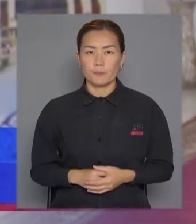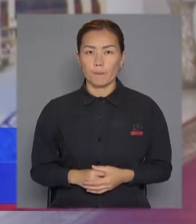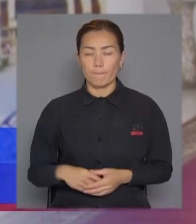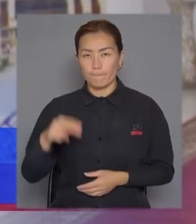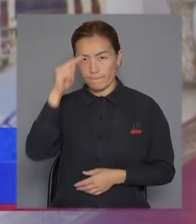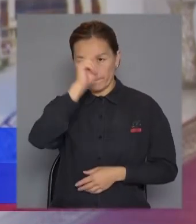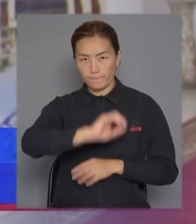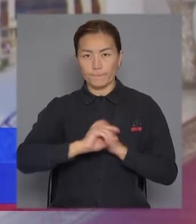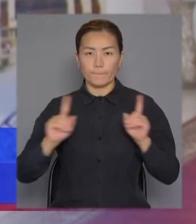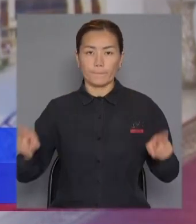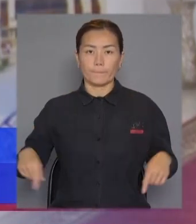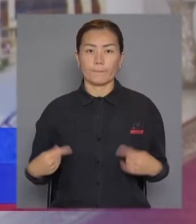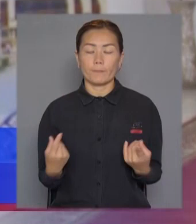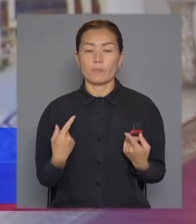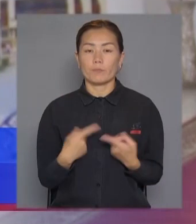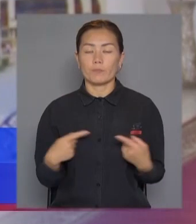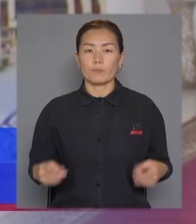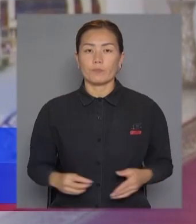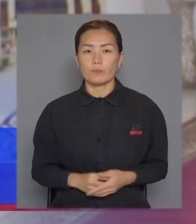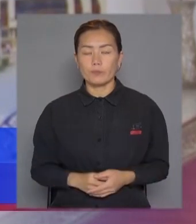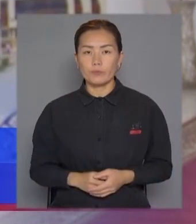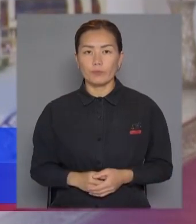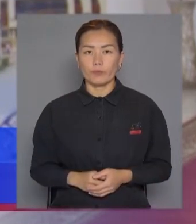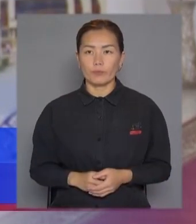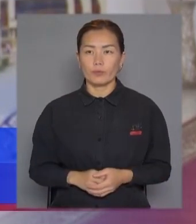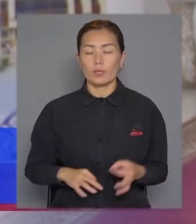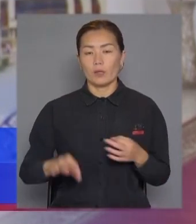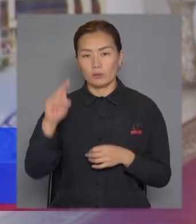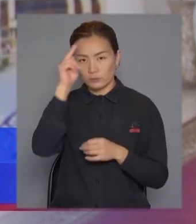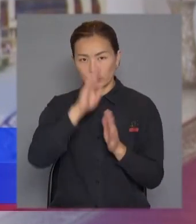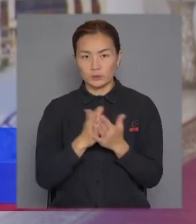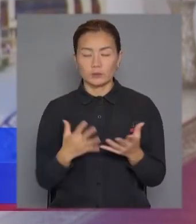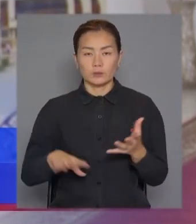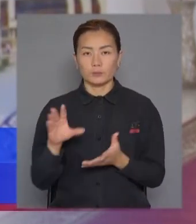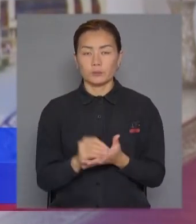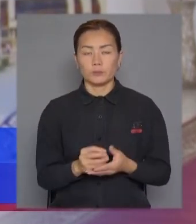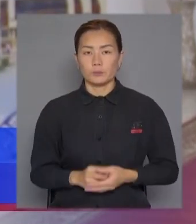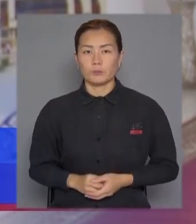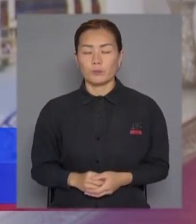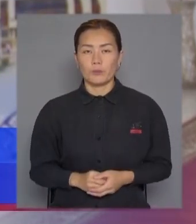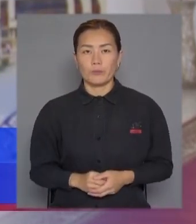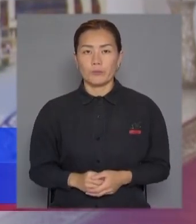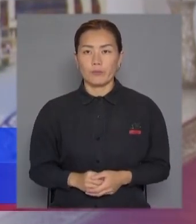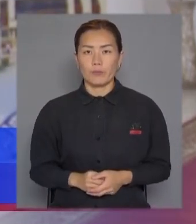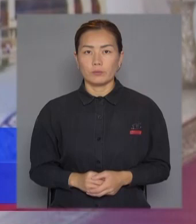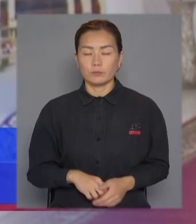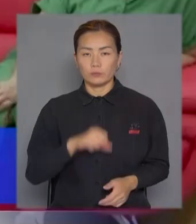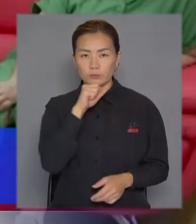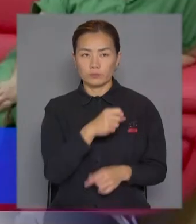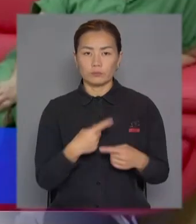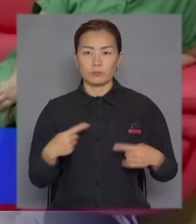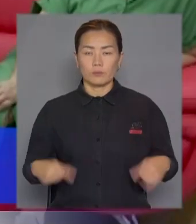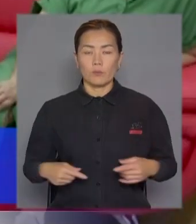білімді жетіктірген, әсіресе артық білім кітапта деп айтады ғой, кітаптың арқасында көптеген